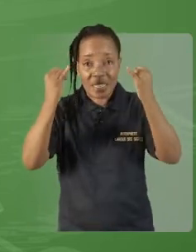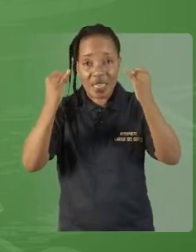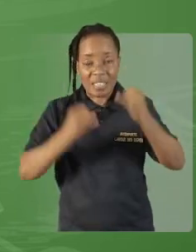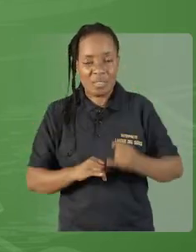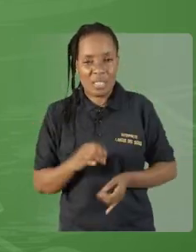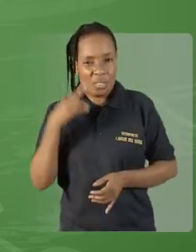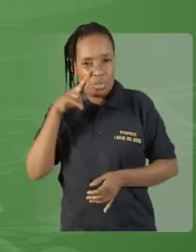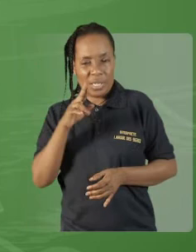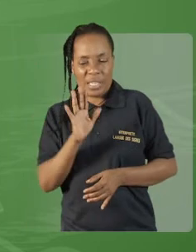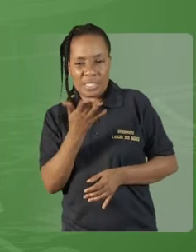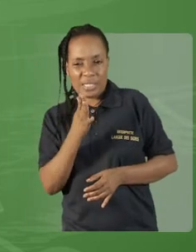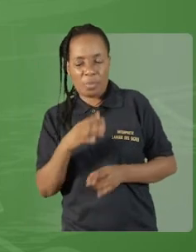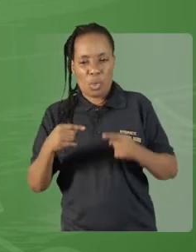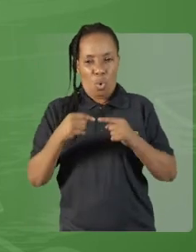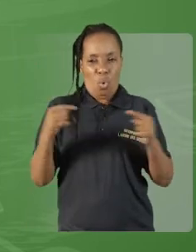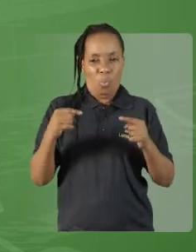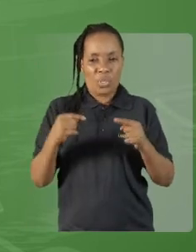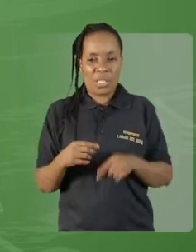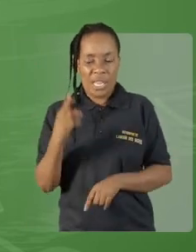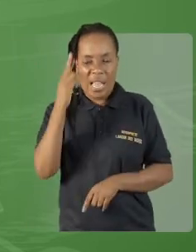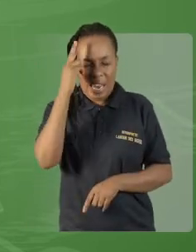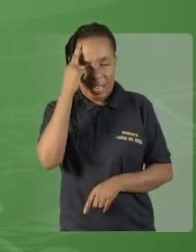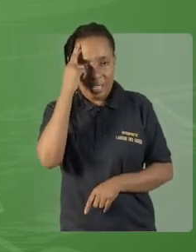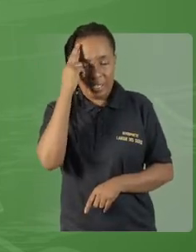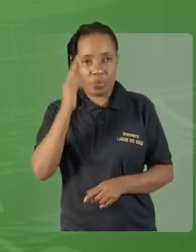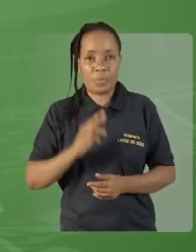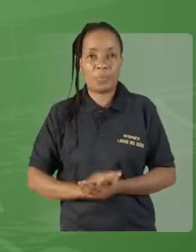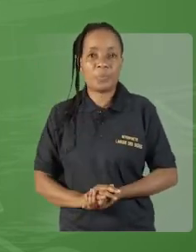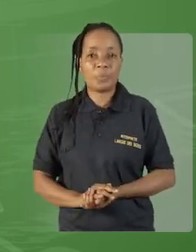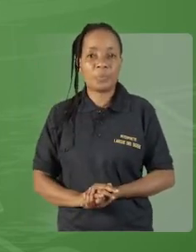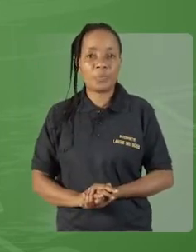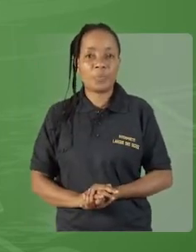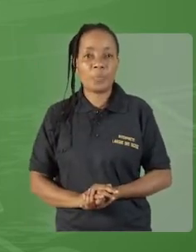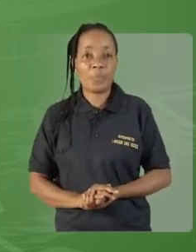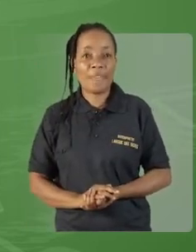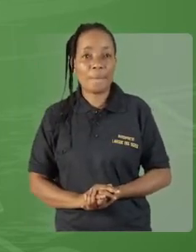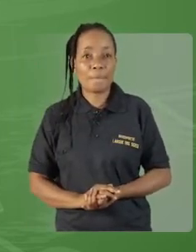rationnelle comme l'imagination à la raison.